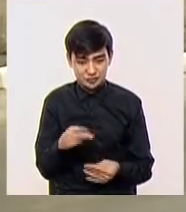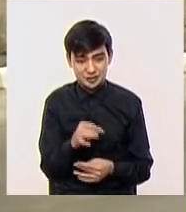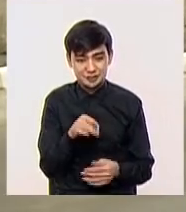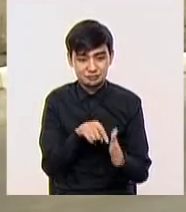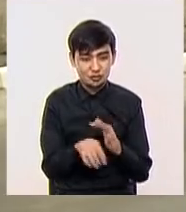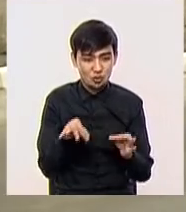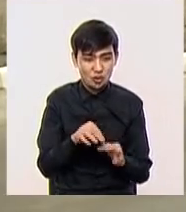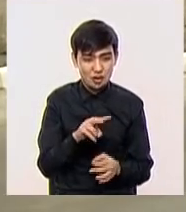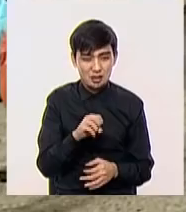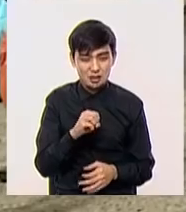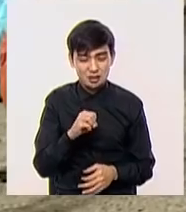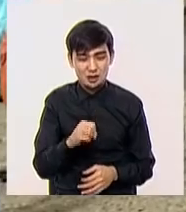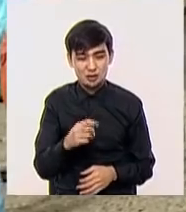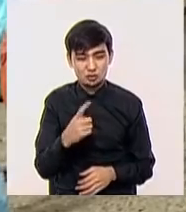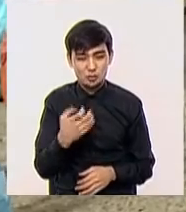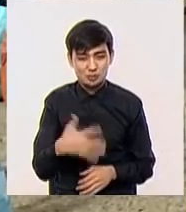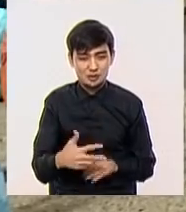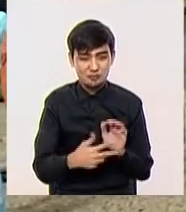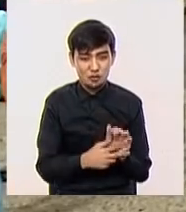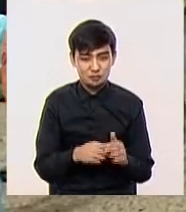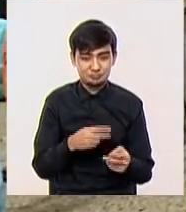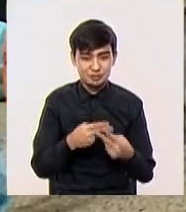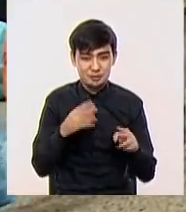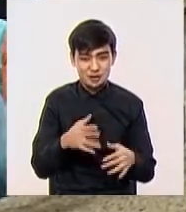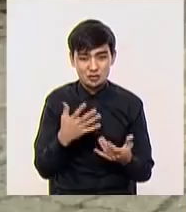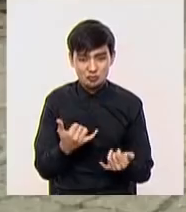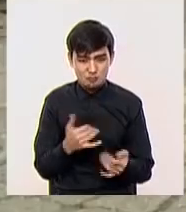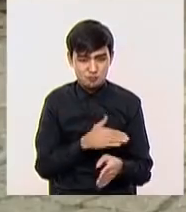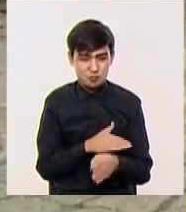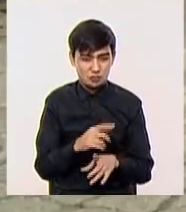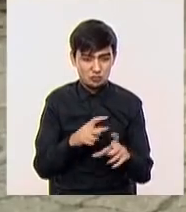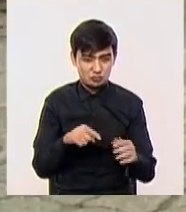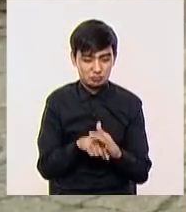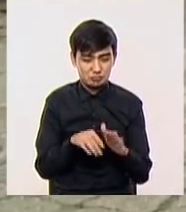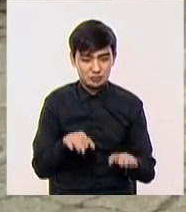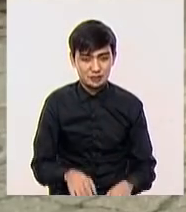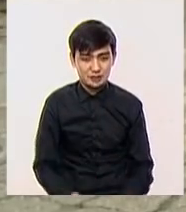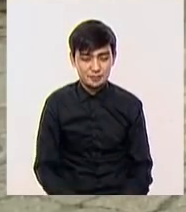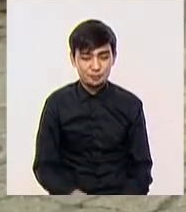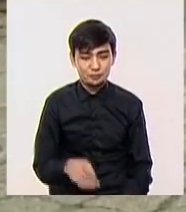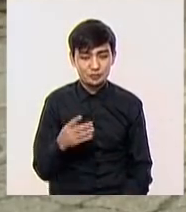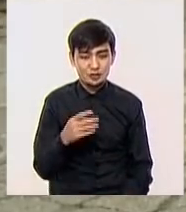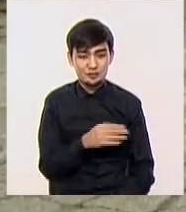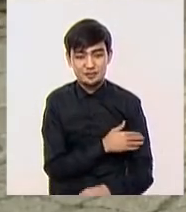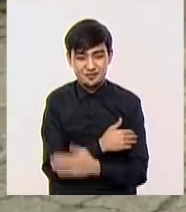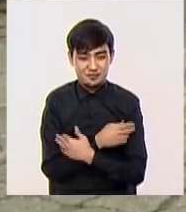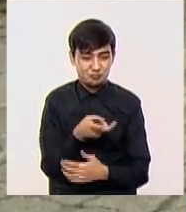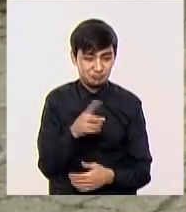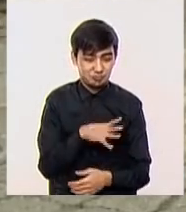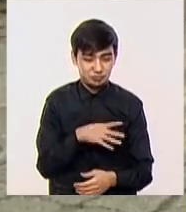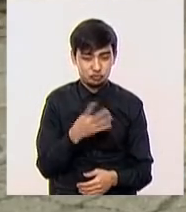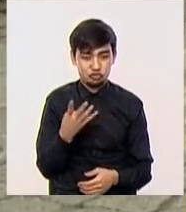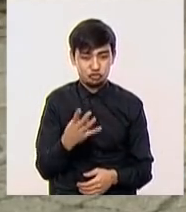қарасты LA-155-18 мекемесінің алды бүгінде адамға лық толы. Екі қолына да төрт оқ деген жаңағы жарылатындар